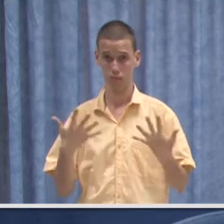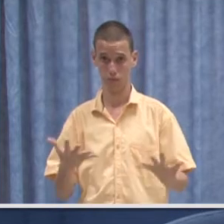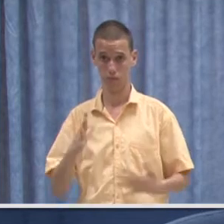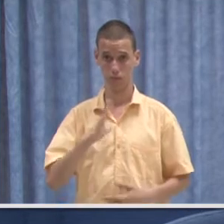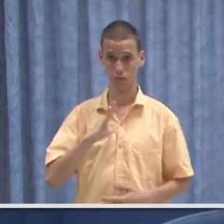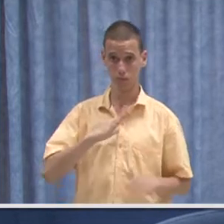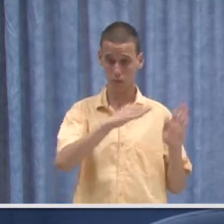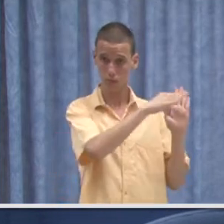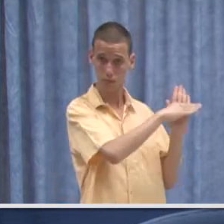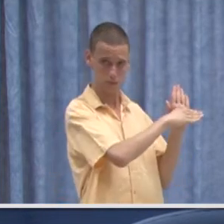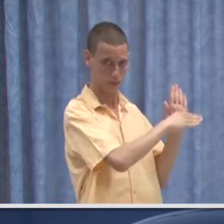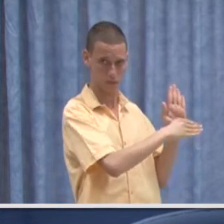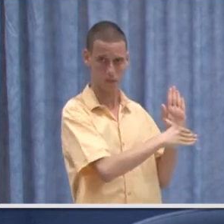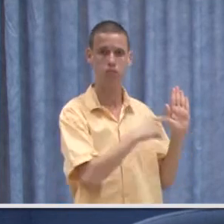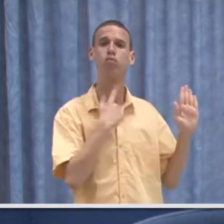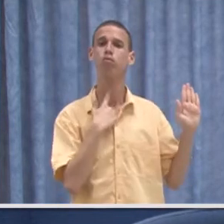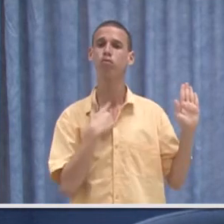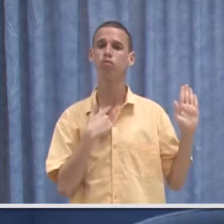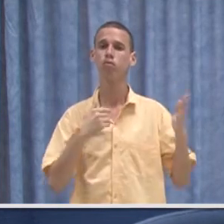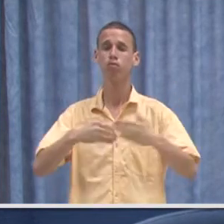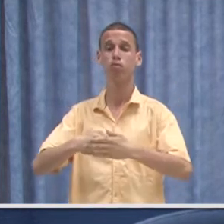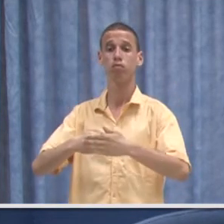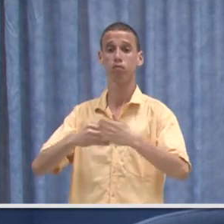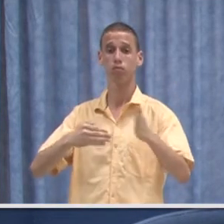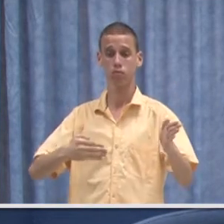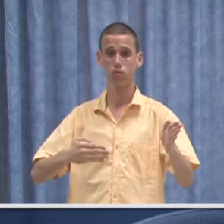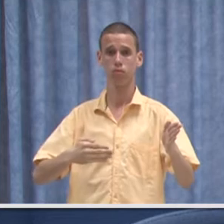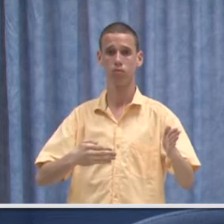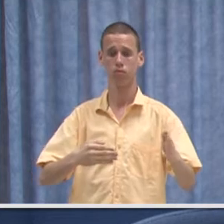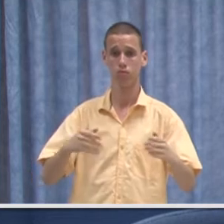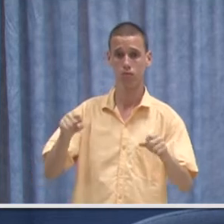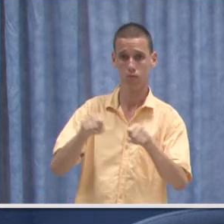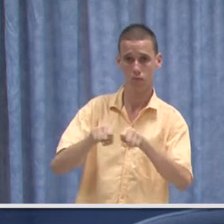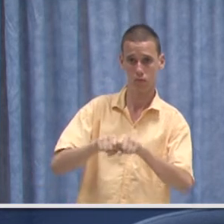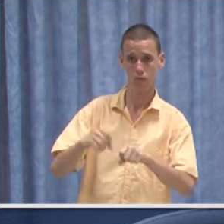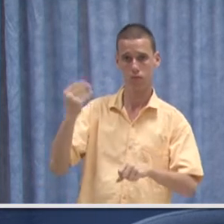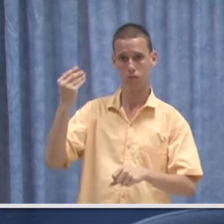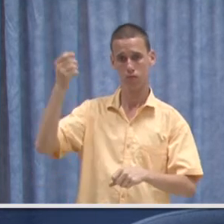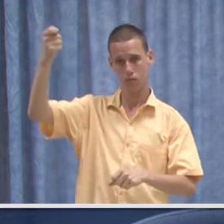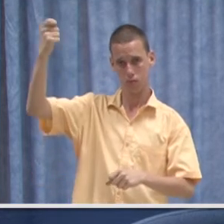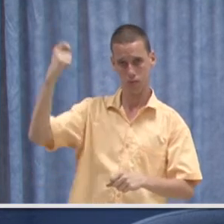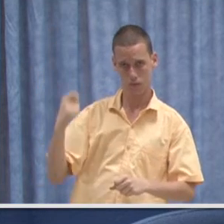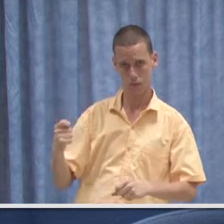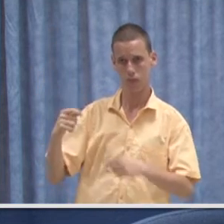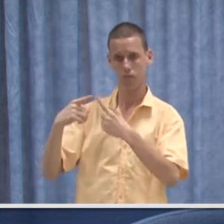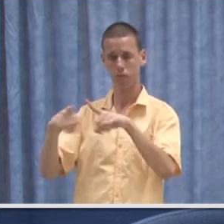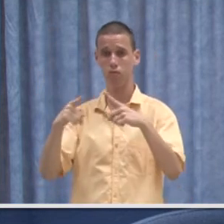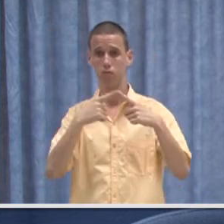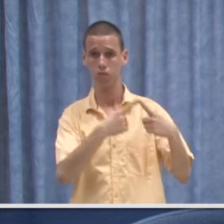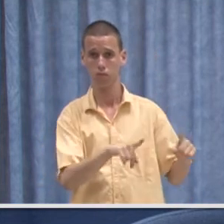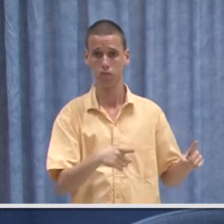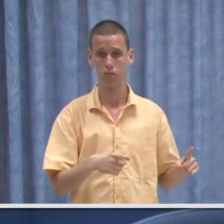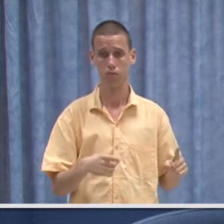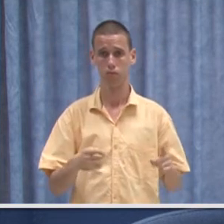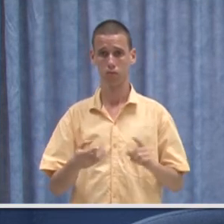commence en juin, pareil, bon night, bon casino, bon autres endroits. Est-ce que ça est-ce